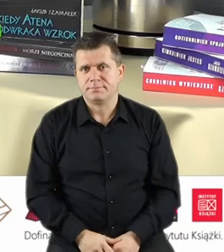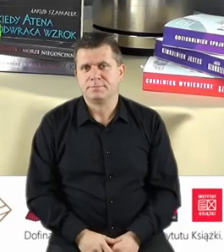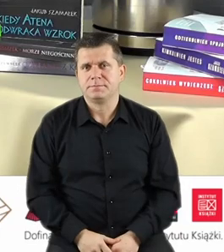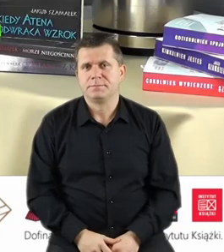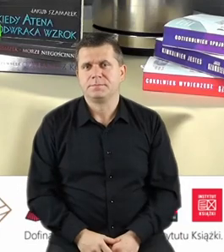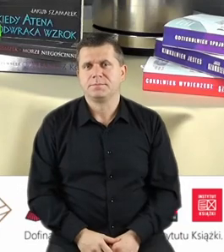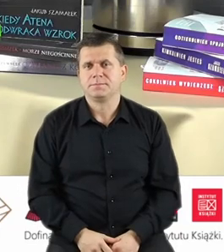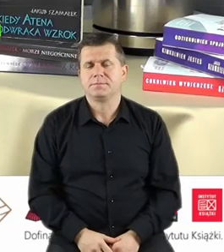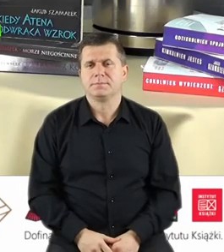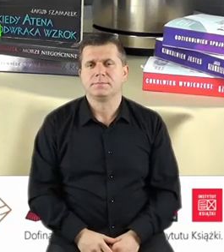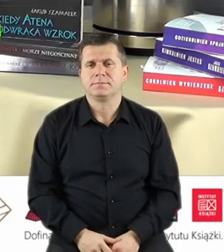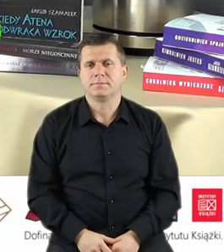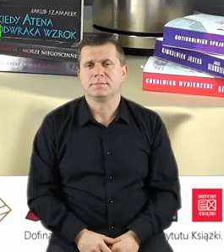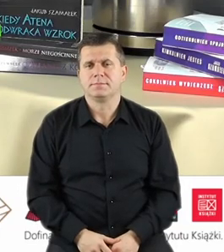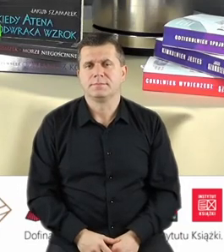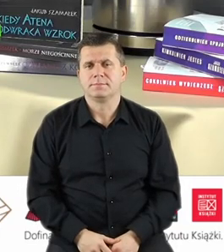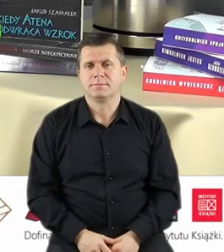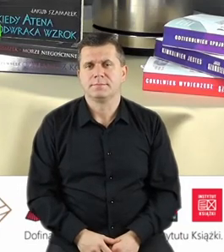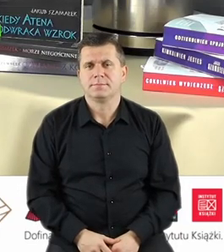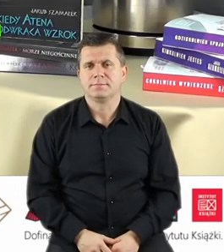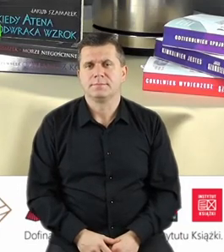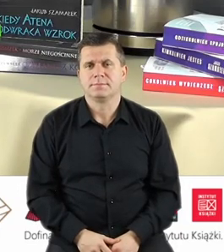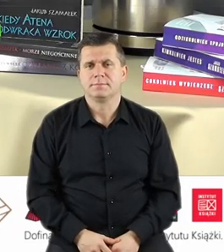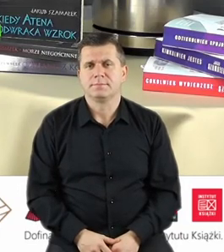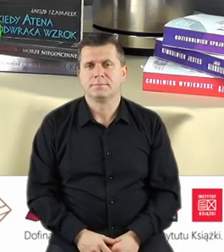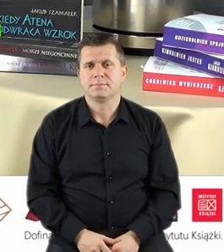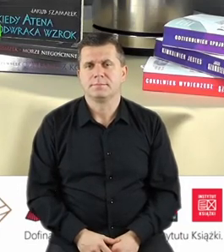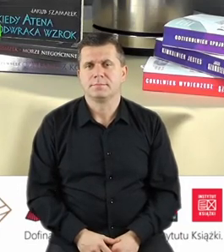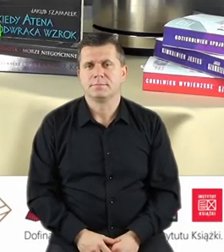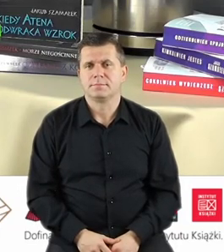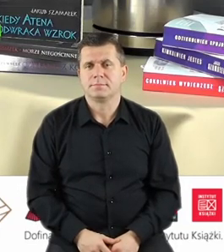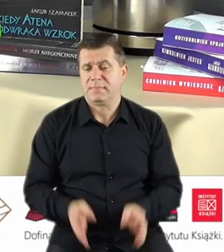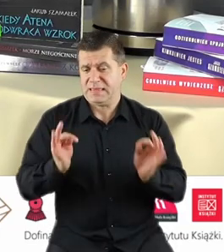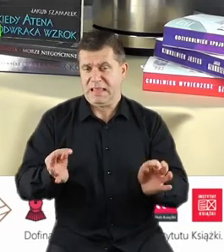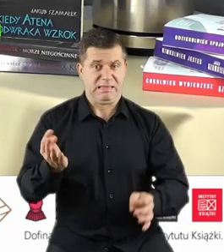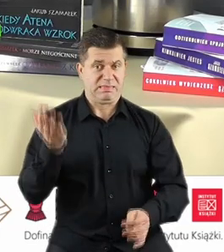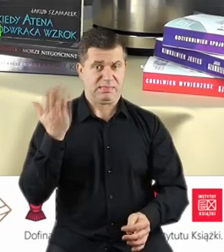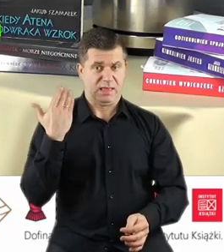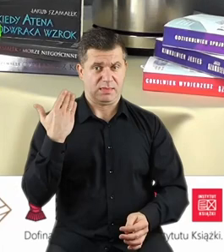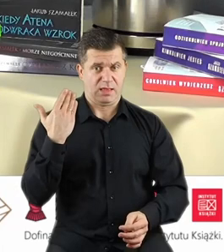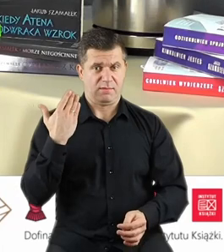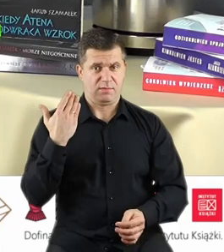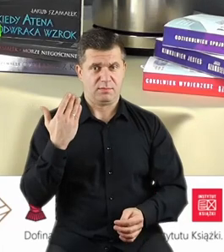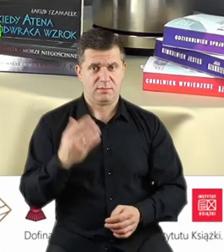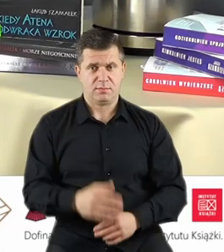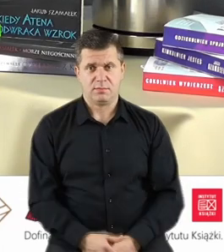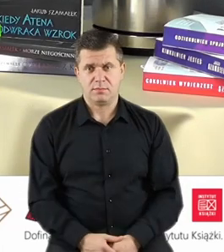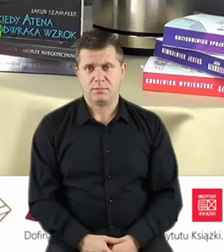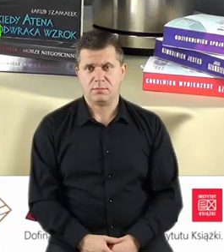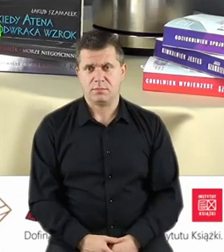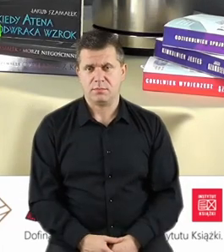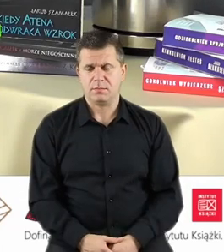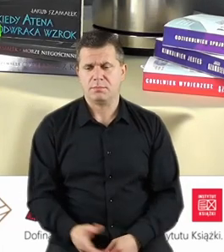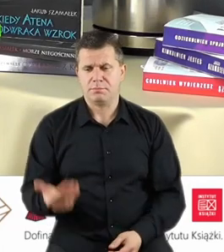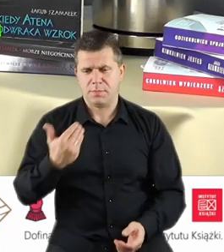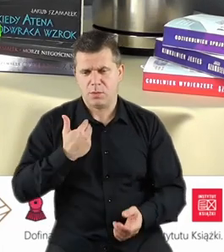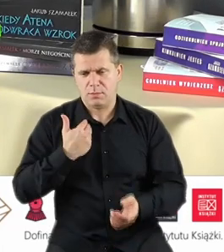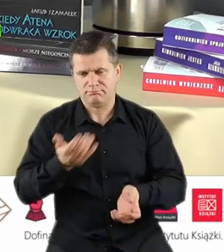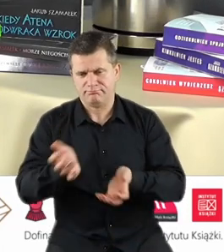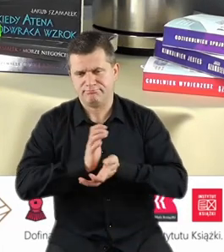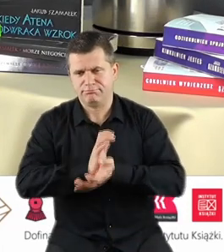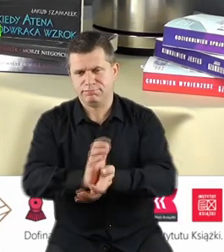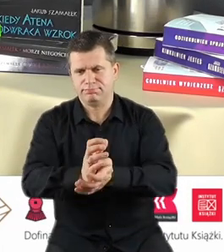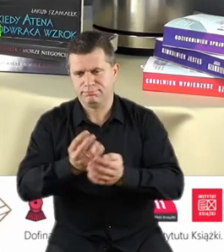książek, bo no my dosłownie teraz, niedawno, był przez Okopres opublikowany reportaż na temat tego,